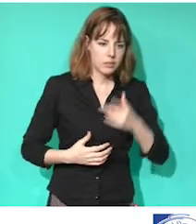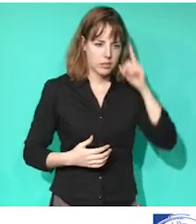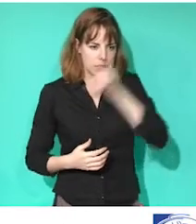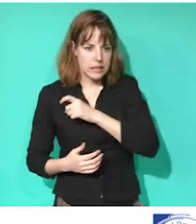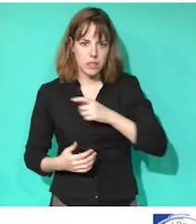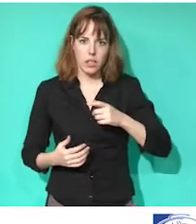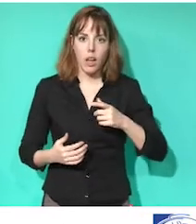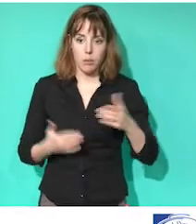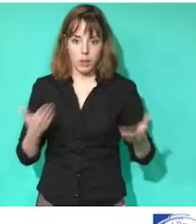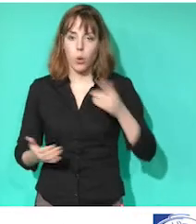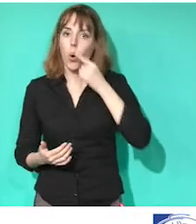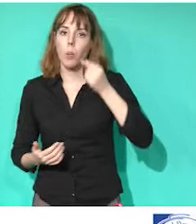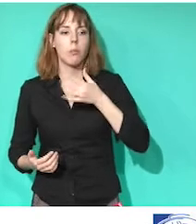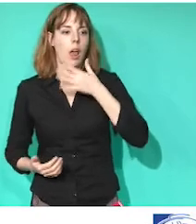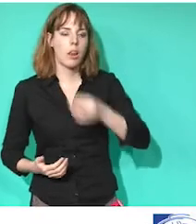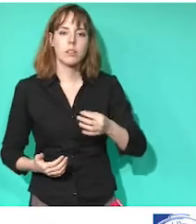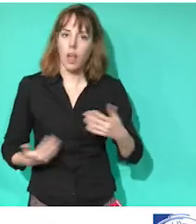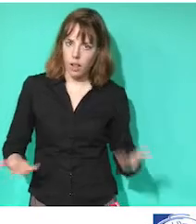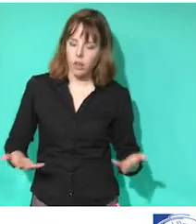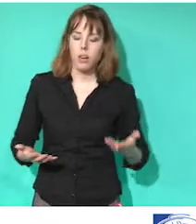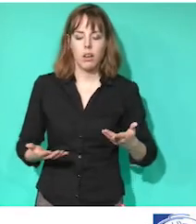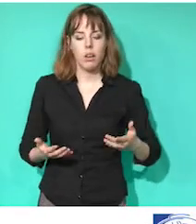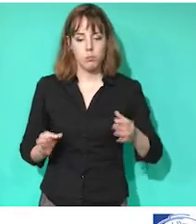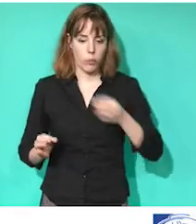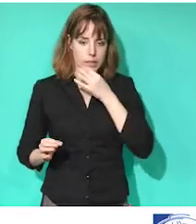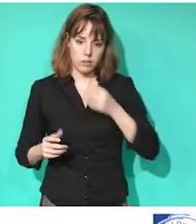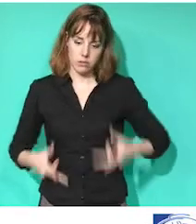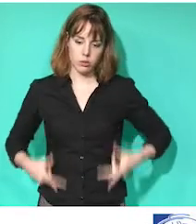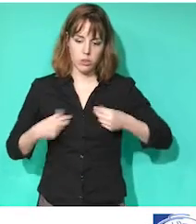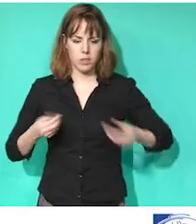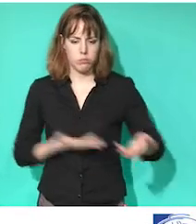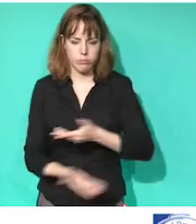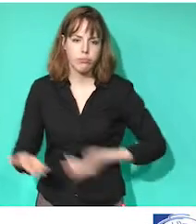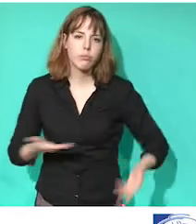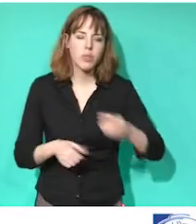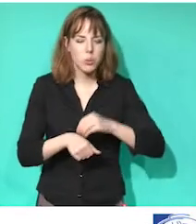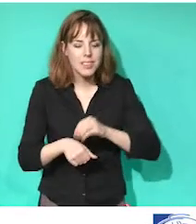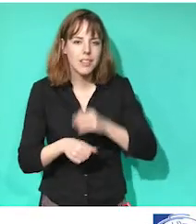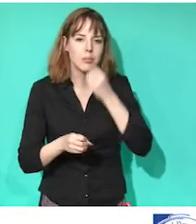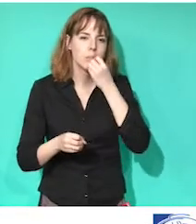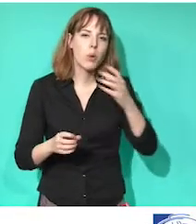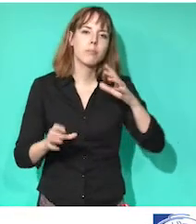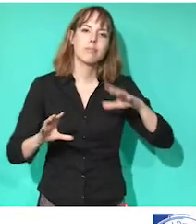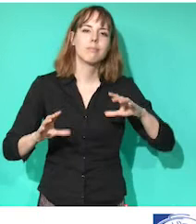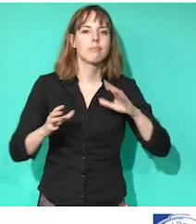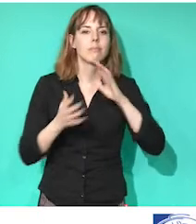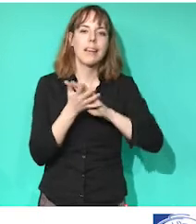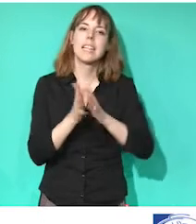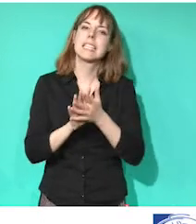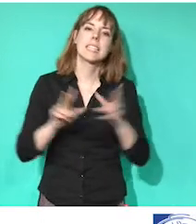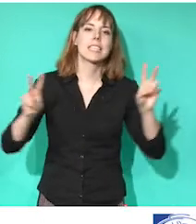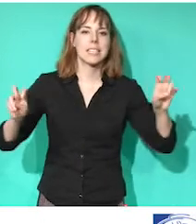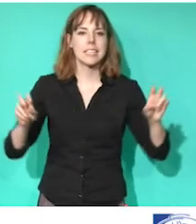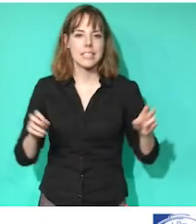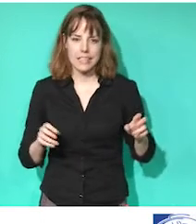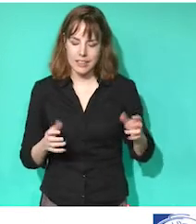donc, l'atelier a permis vraiment de partager des bonnes pratiques. C'était vraiment, me disaient les rapporteurs, il y